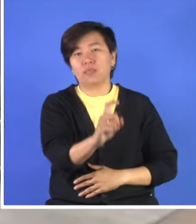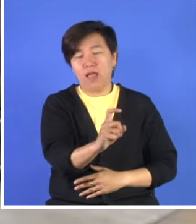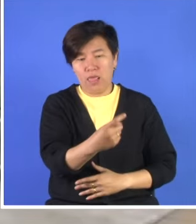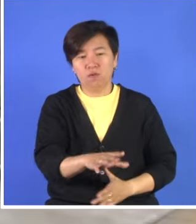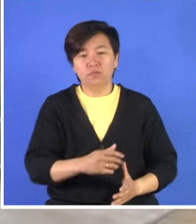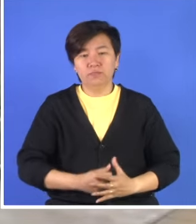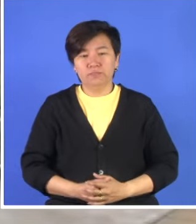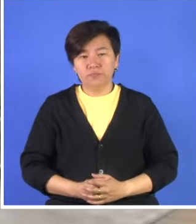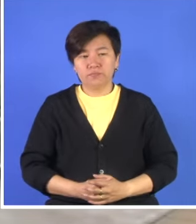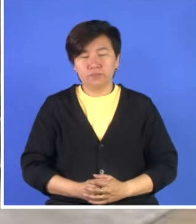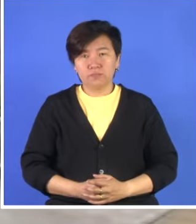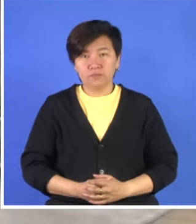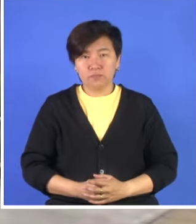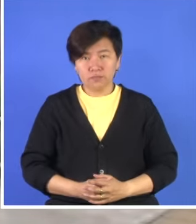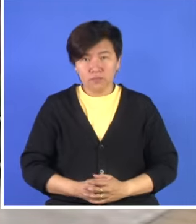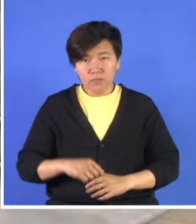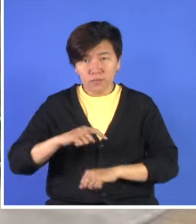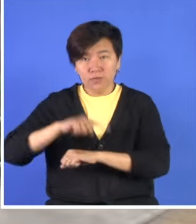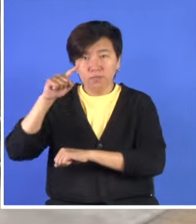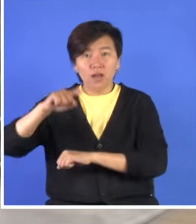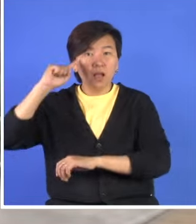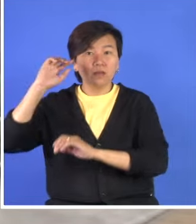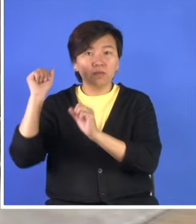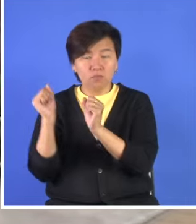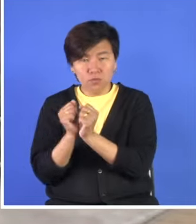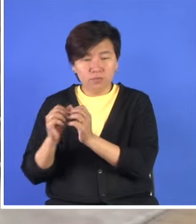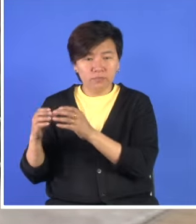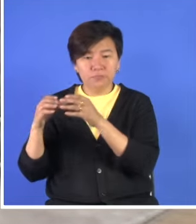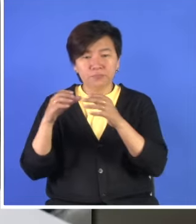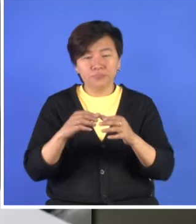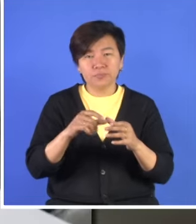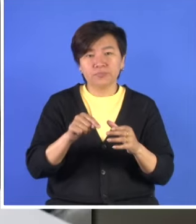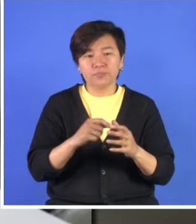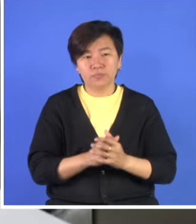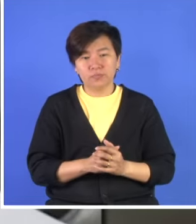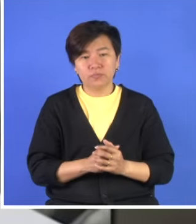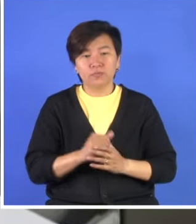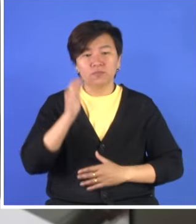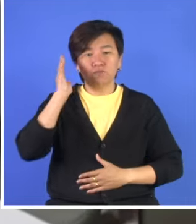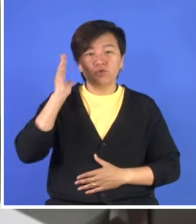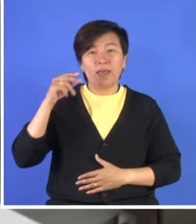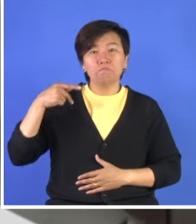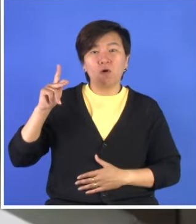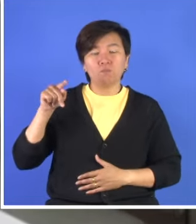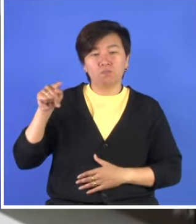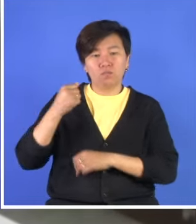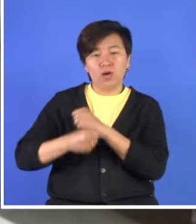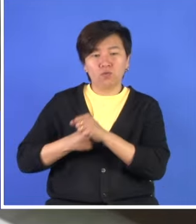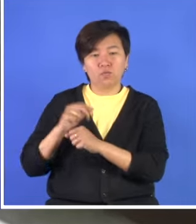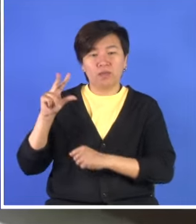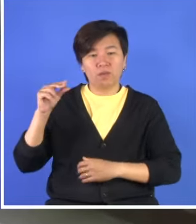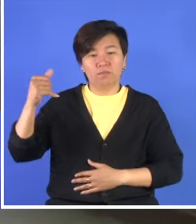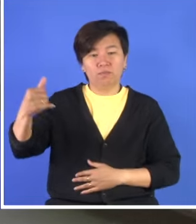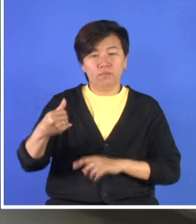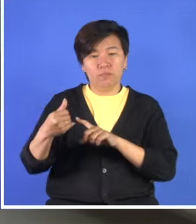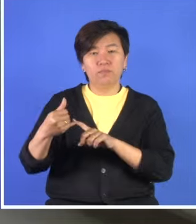ากเกิดเหตุปั๊บเนี่ยตอนบ่ายตำรวจชุดสืบของโรงพักปลวกแดงได้ให้ข้อมูลบอกว่านายเมธวุฒิหรือป๊อปนะครับอายุ30ปีผู้ก่อเหตุ